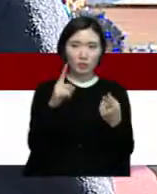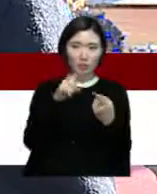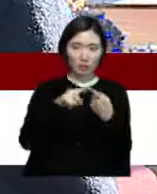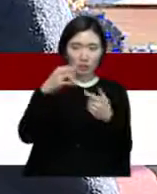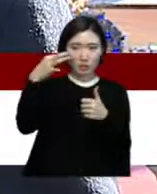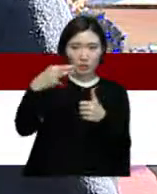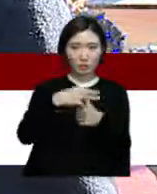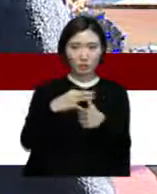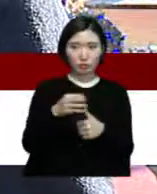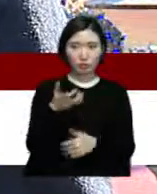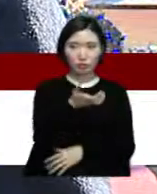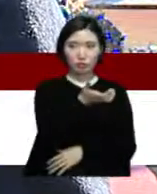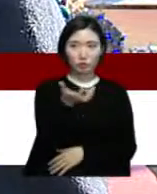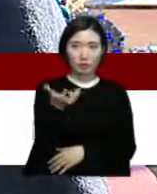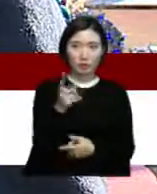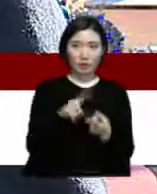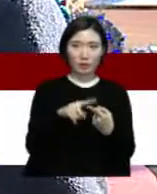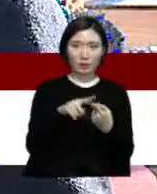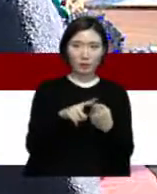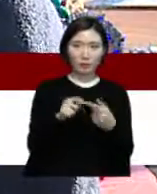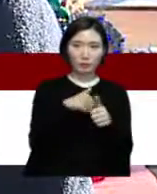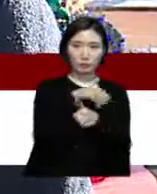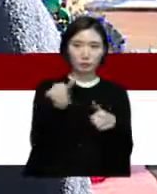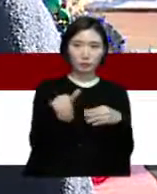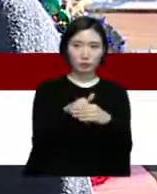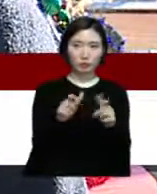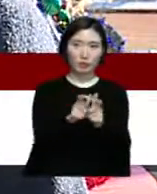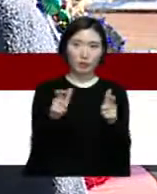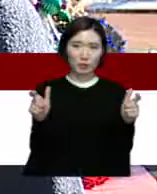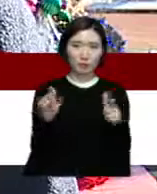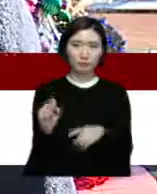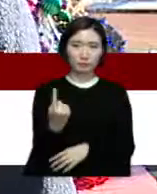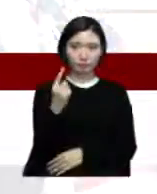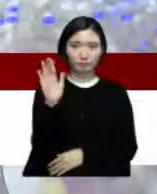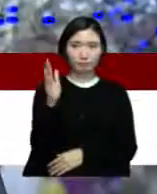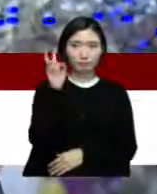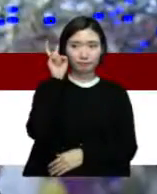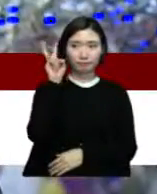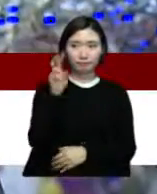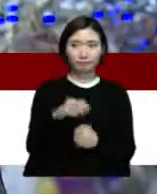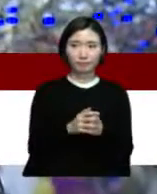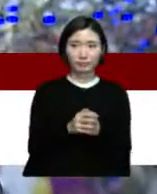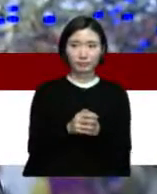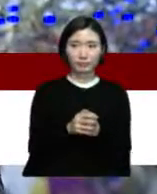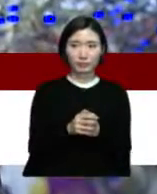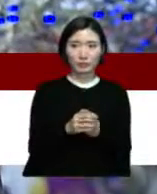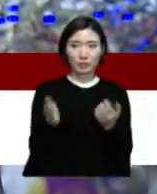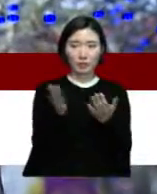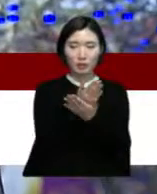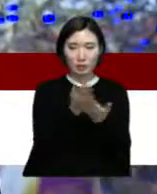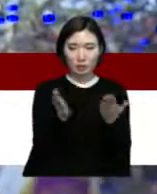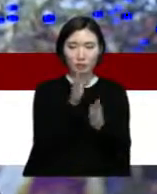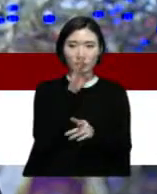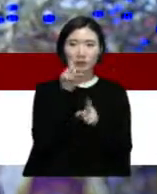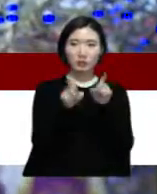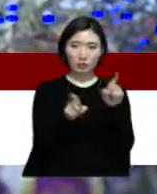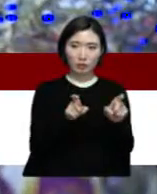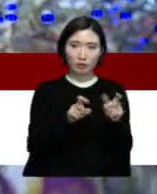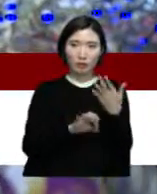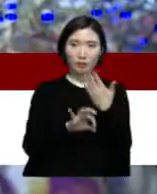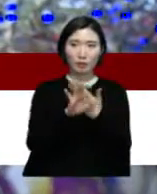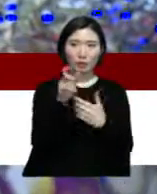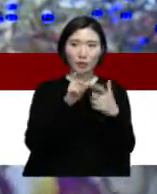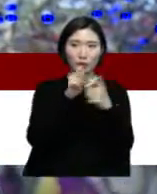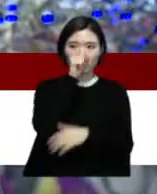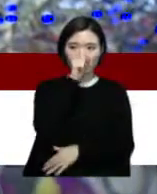대한 분위기를 문화로 확산시키는 계기가 될 것 같습니다. 틈틈이 나눔을 실천하다 보면 더